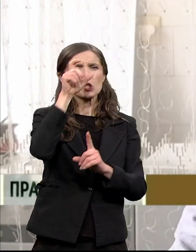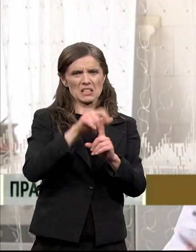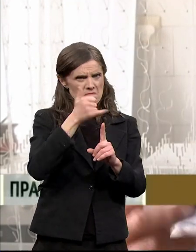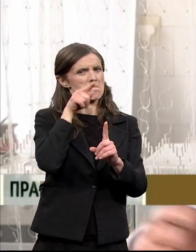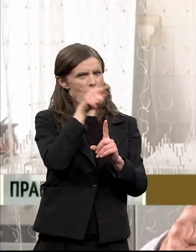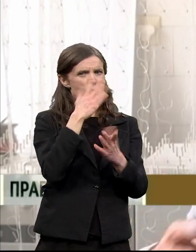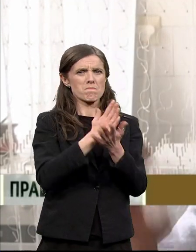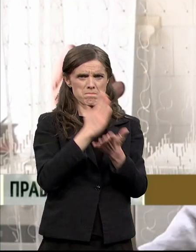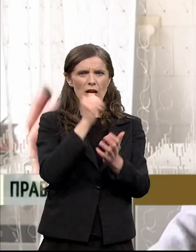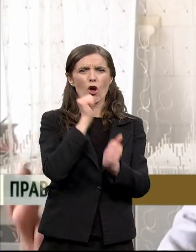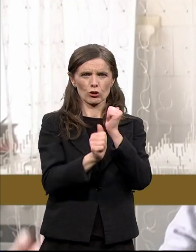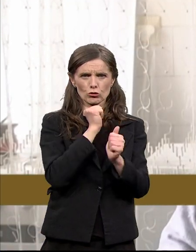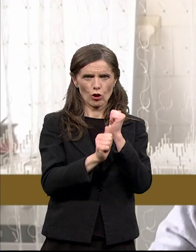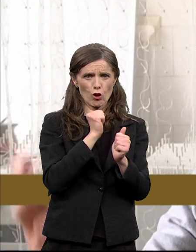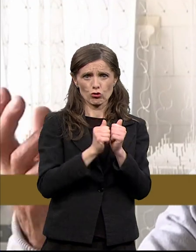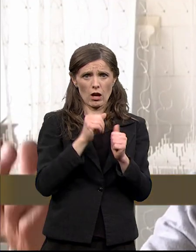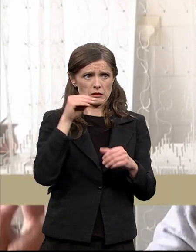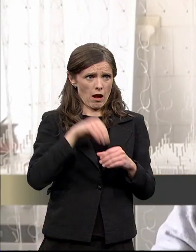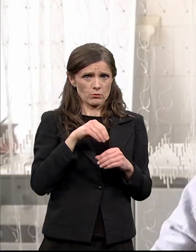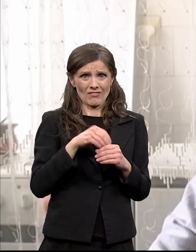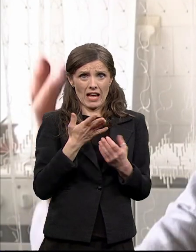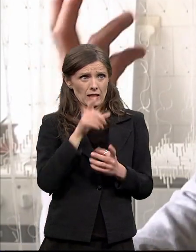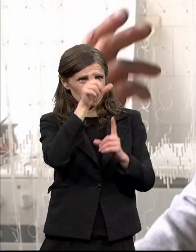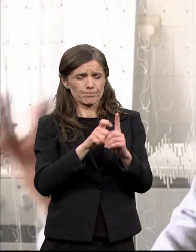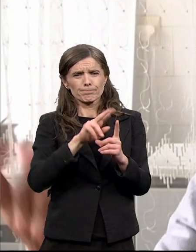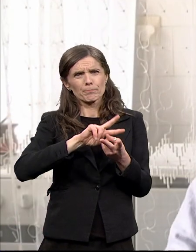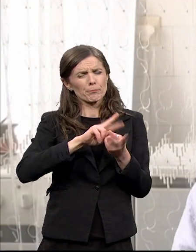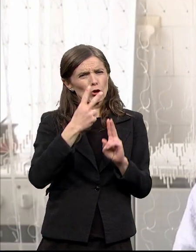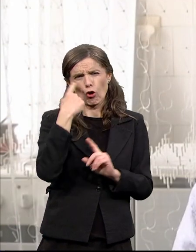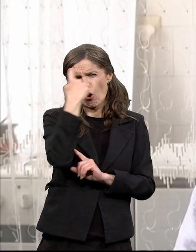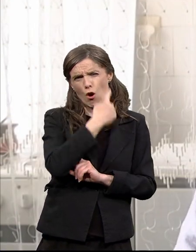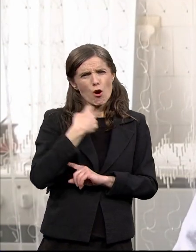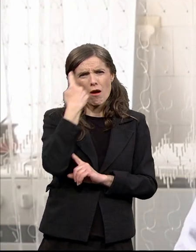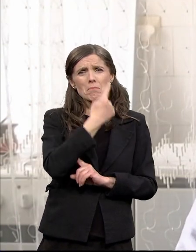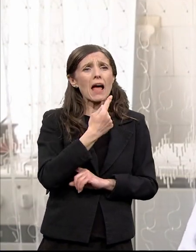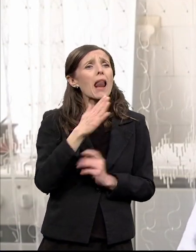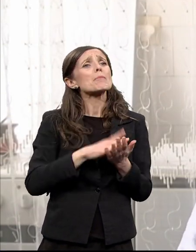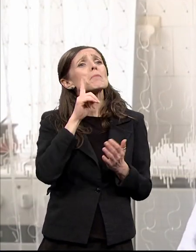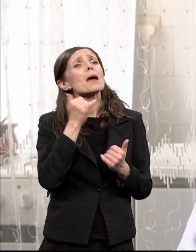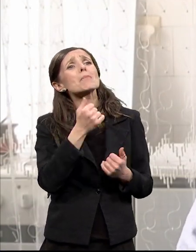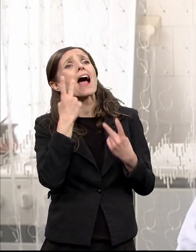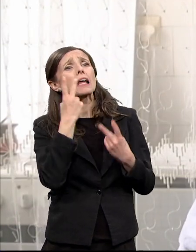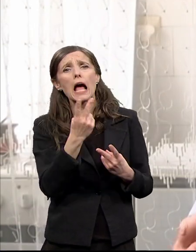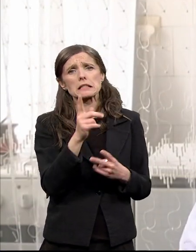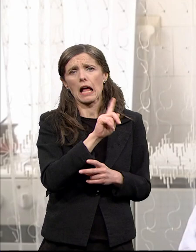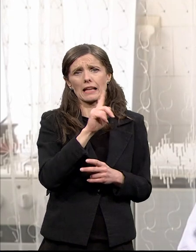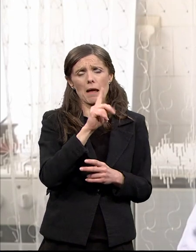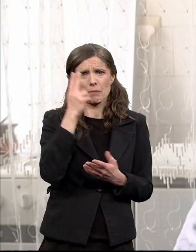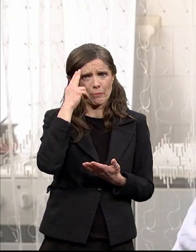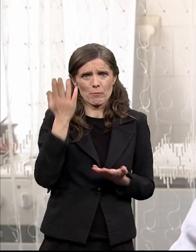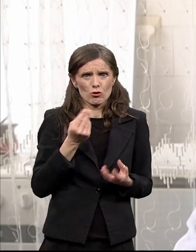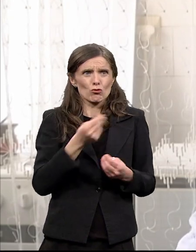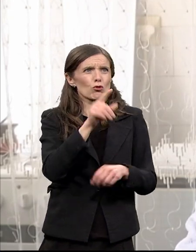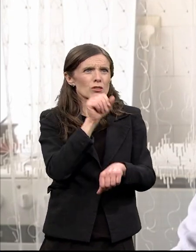je on, bukvalno on nije mu nakažen ovako fizički, nego kako je propao. Jer nikome u zato nije dobro. Pa makar ni dva dana,